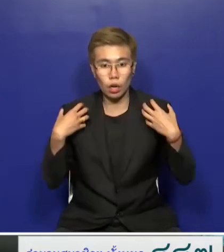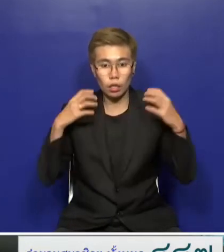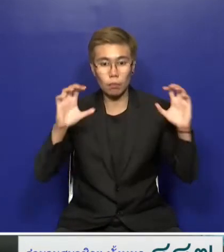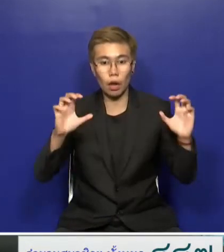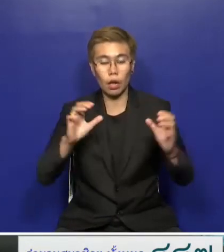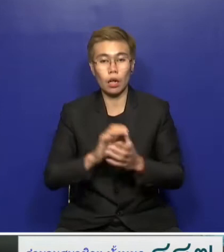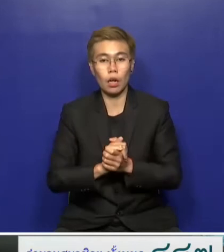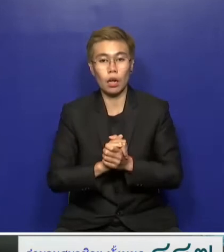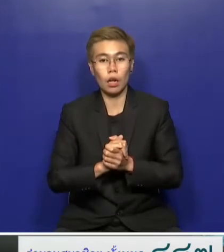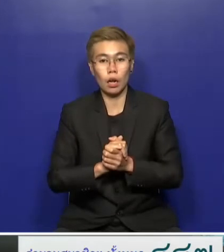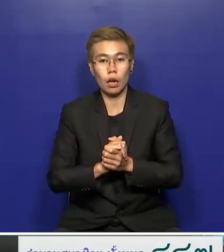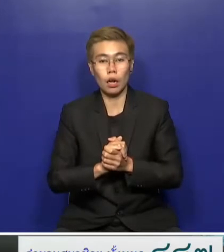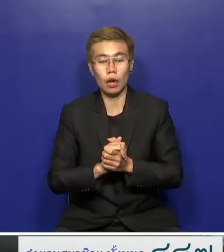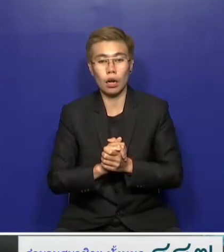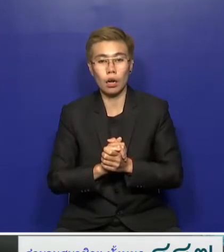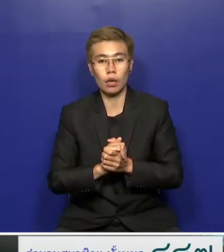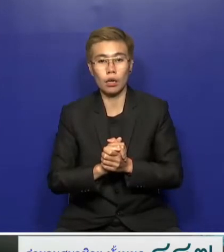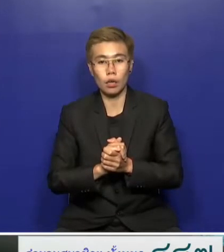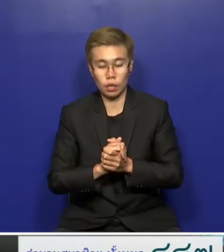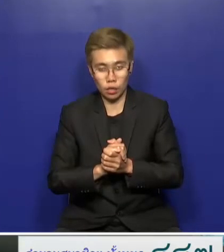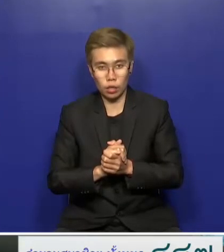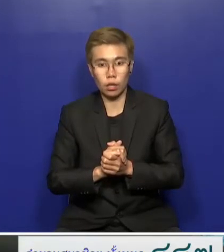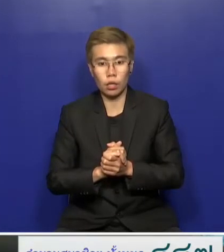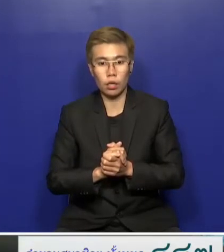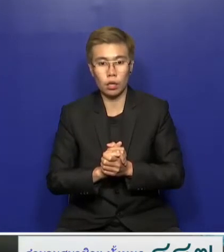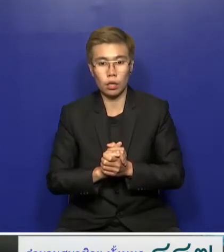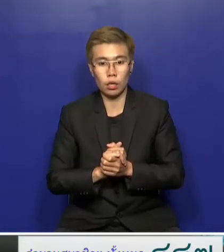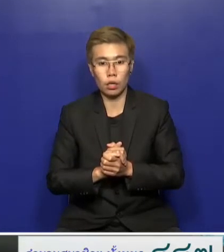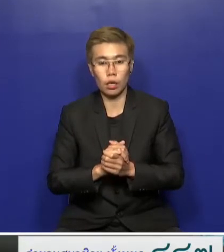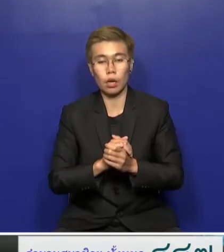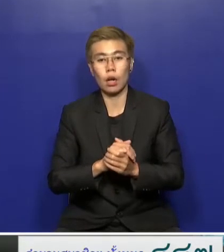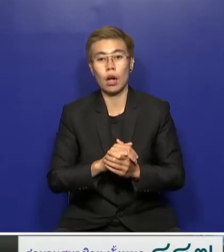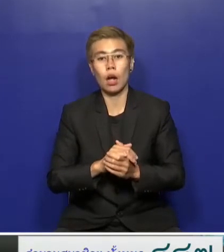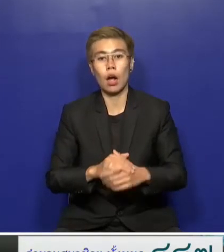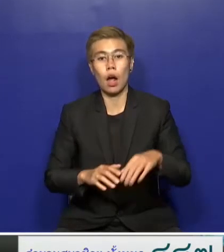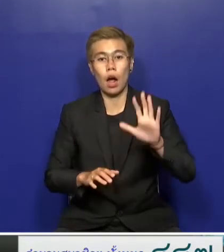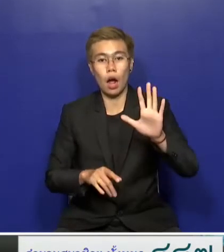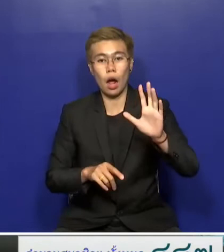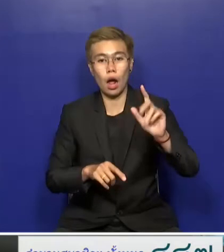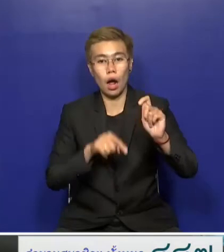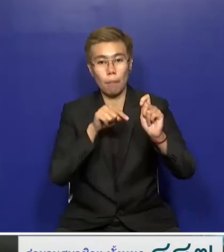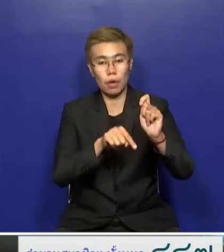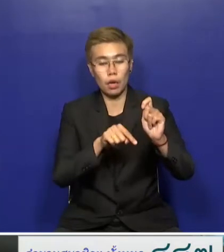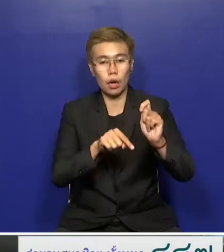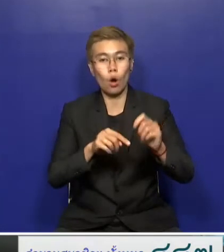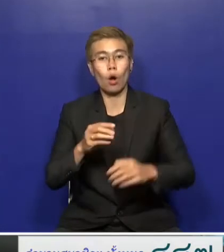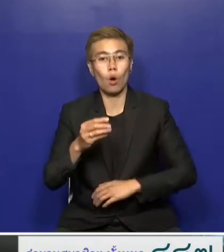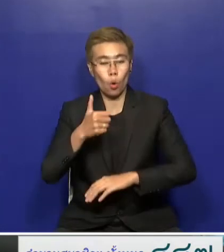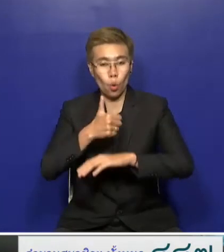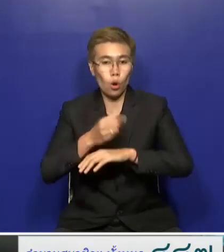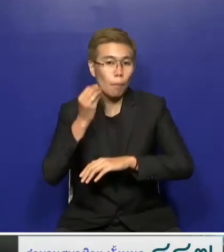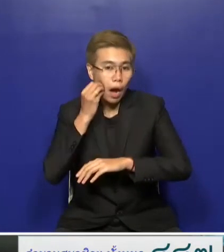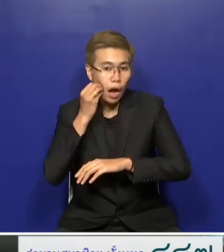กำลังสำคัญของชายแดน5อำเภอตะวันตกก็คือทีมกำนันผู้ใหญ่บ้านชร